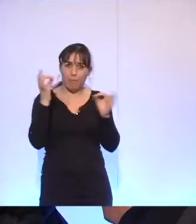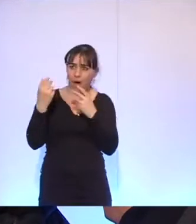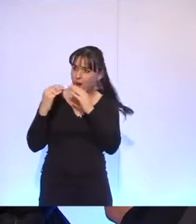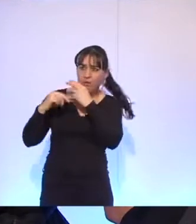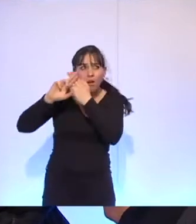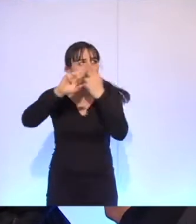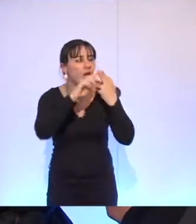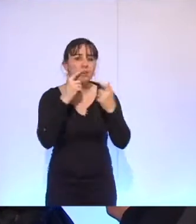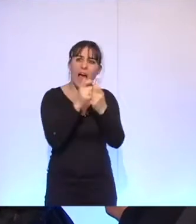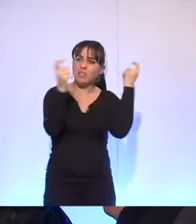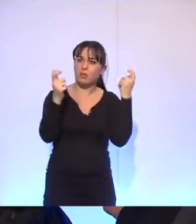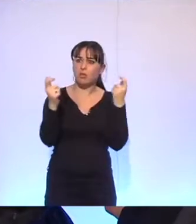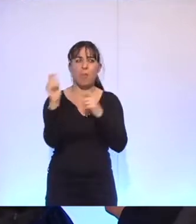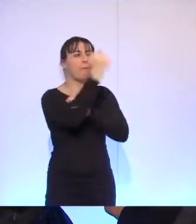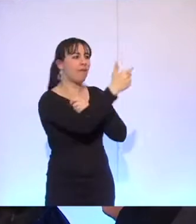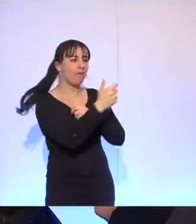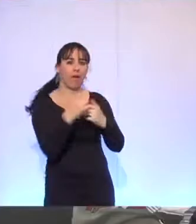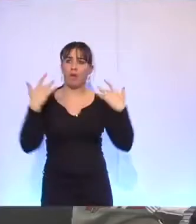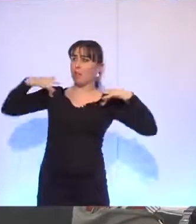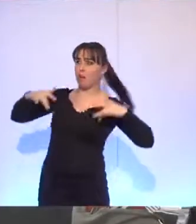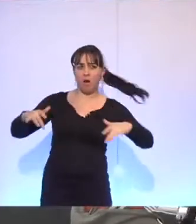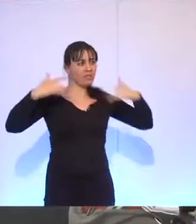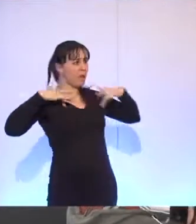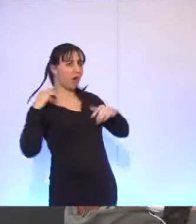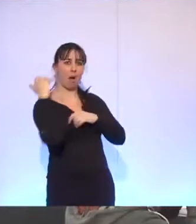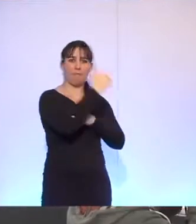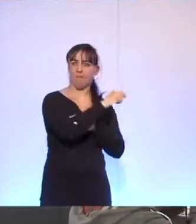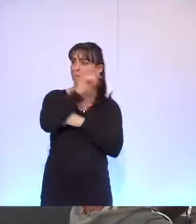différentes institutions qui se renvoient la balle, nous venons demander ce soir